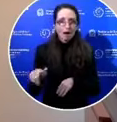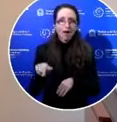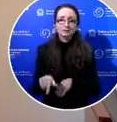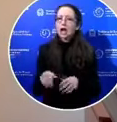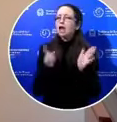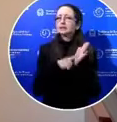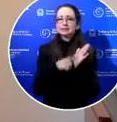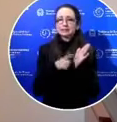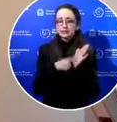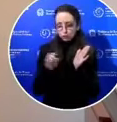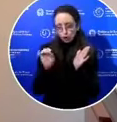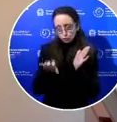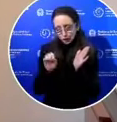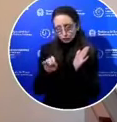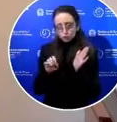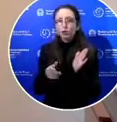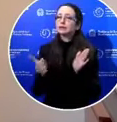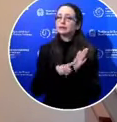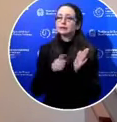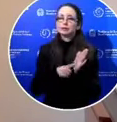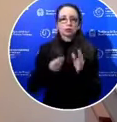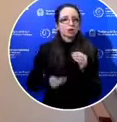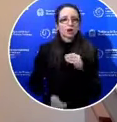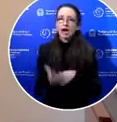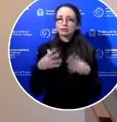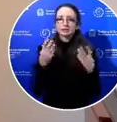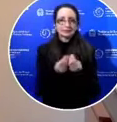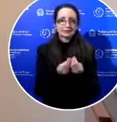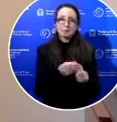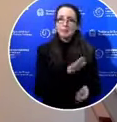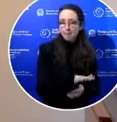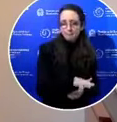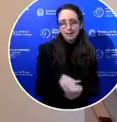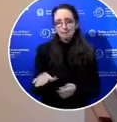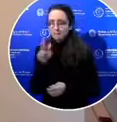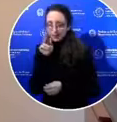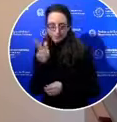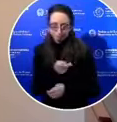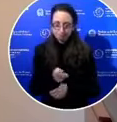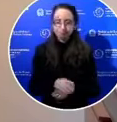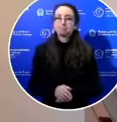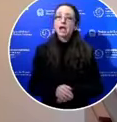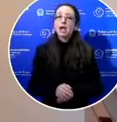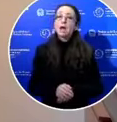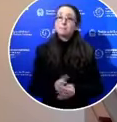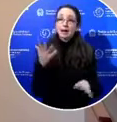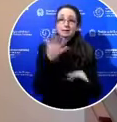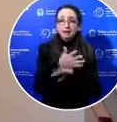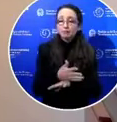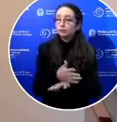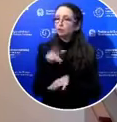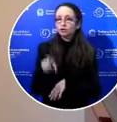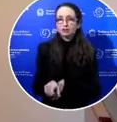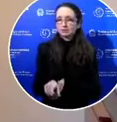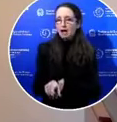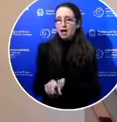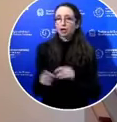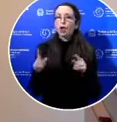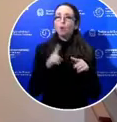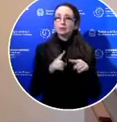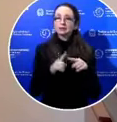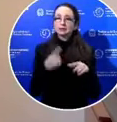all'educazione quale diritto che nasce insieme ai bambini e alle bambine. Ma l'intervento certamente più incisivo, che avrà ricadute positive sul